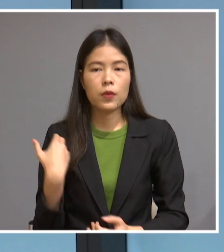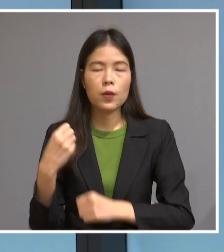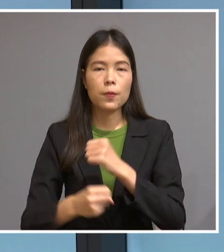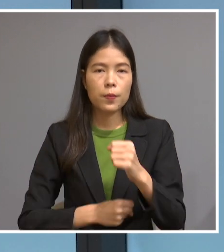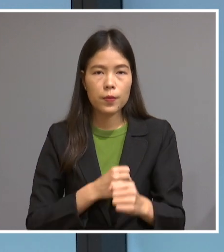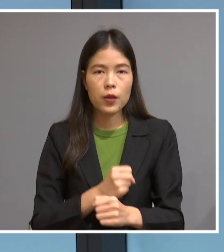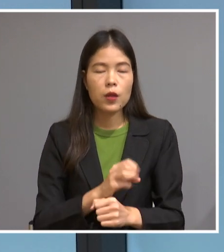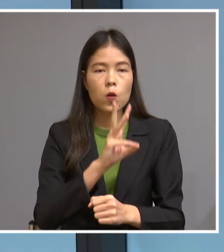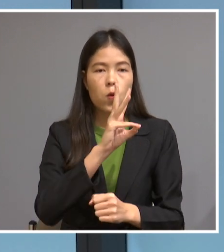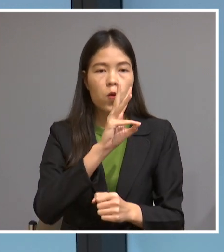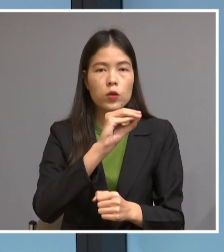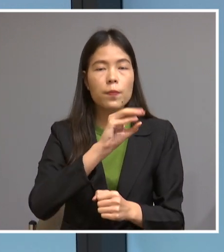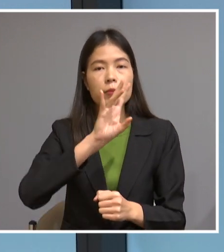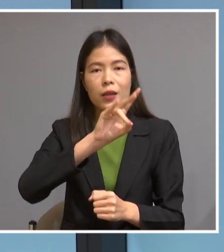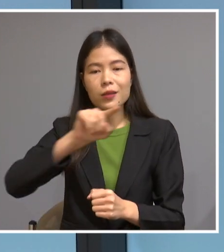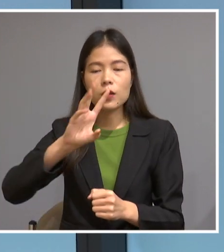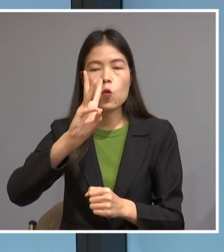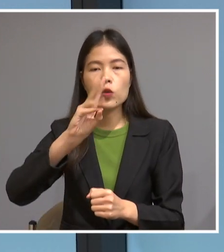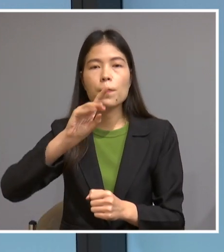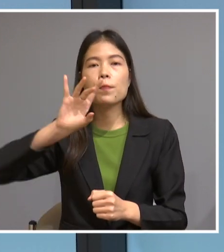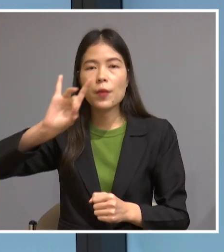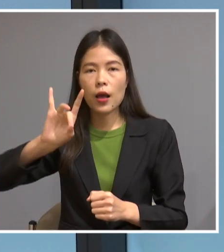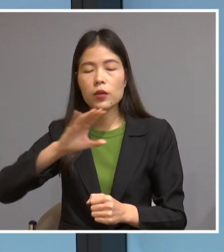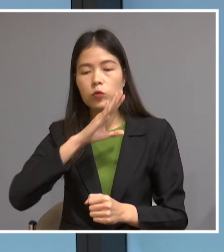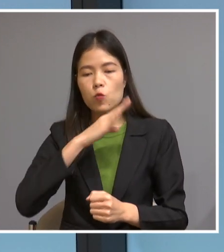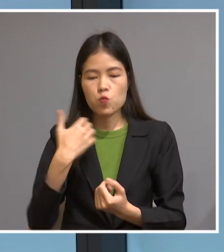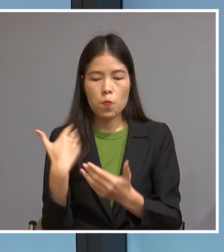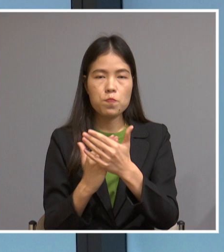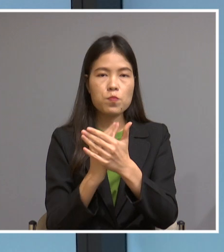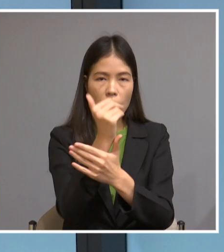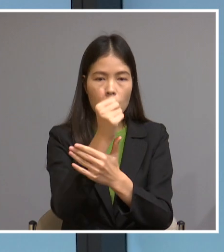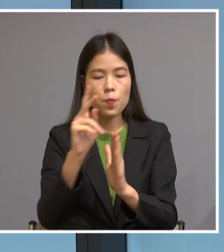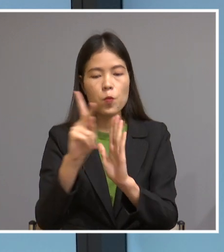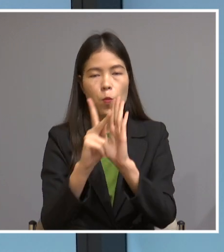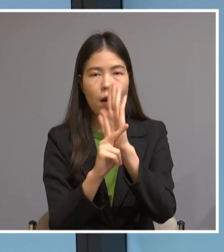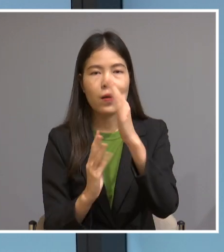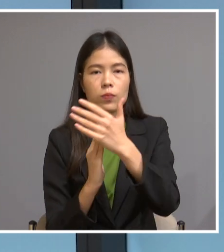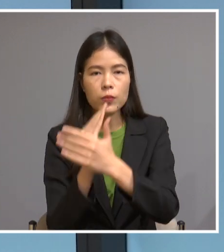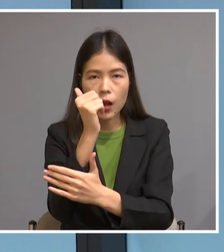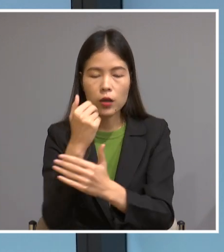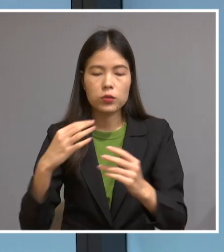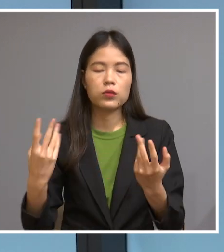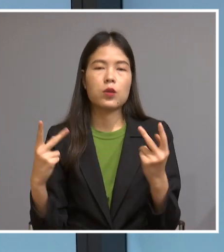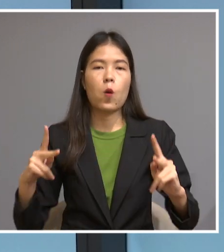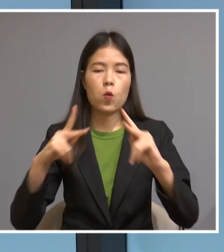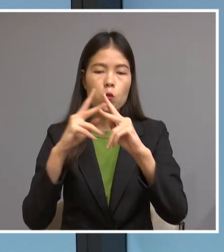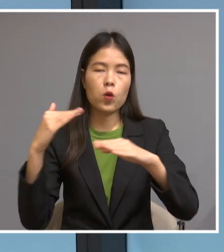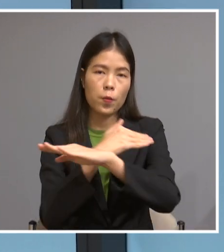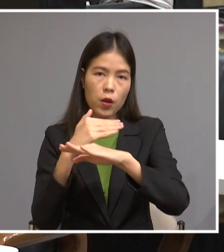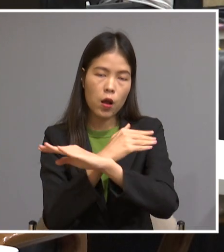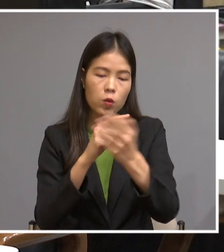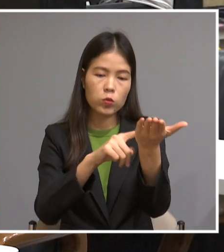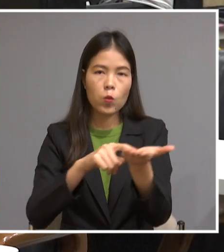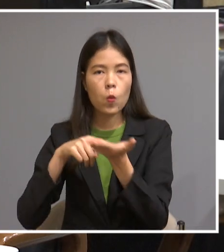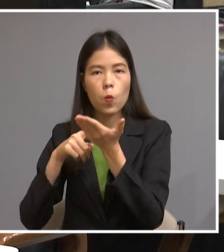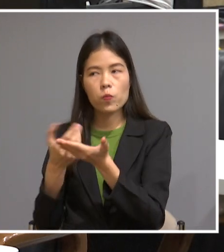ท้ายแล้วหากรายงาน EAA ผ่านคามเหนชอบตามกฎหมายทางกระสวงคมนาคมก็จะเสนอขอรับ